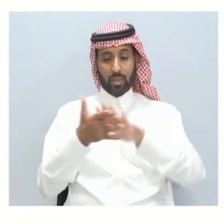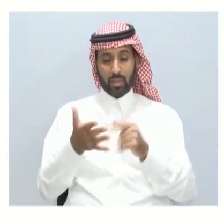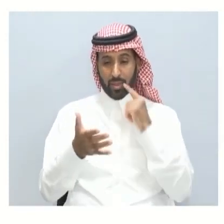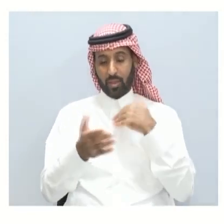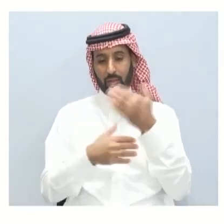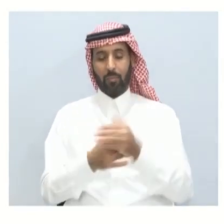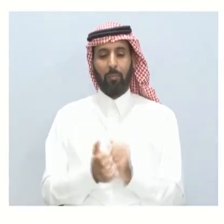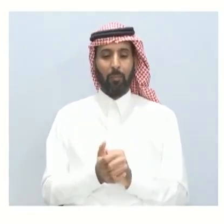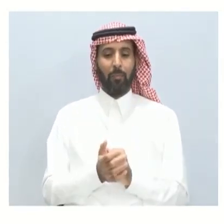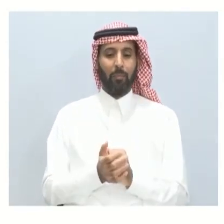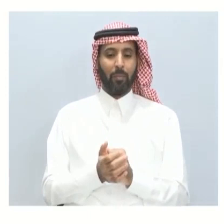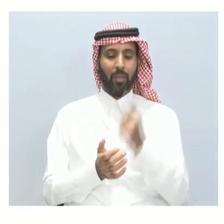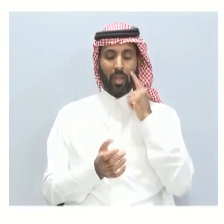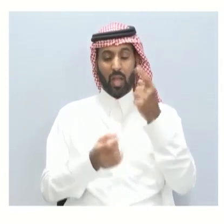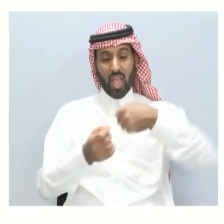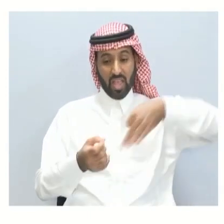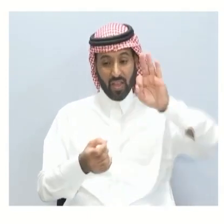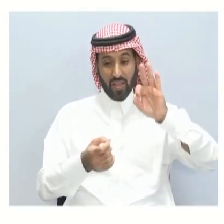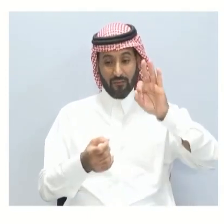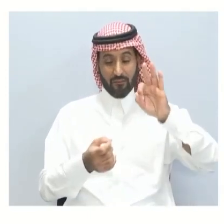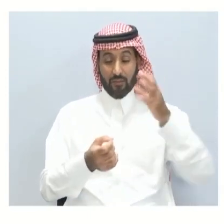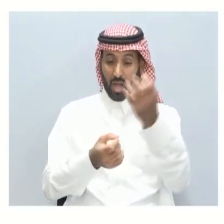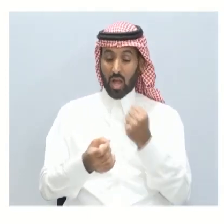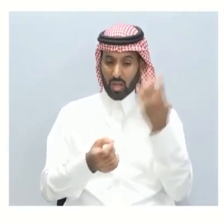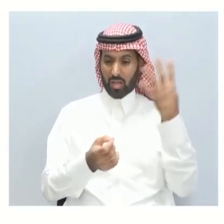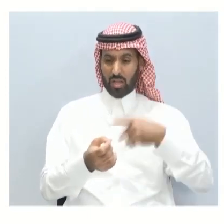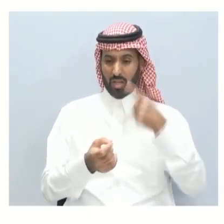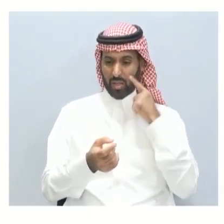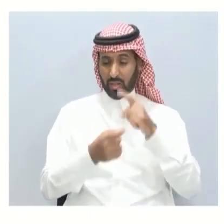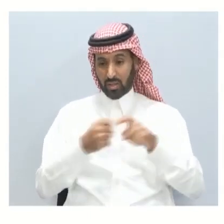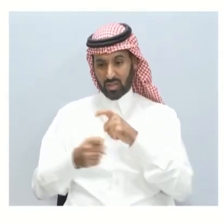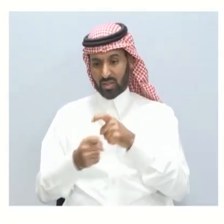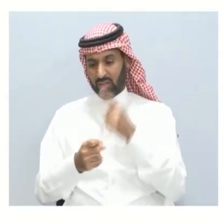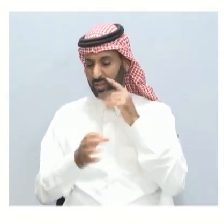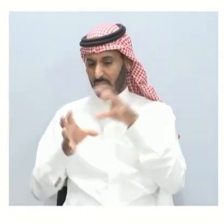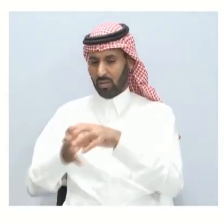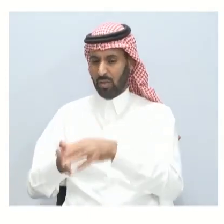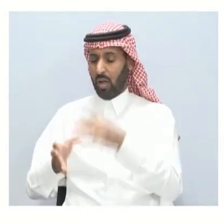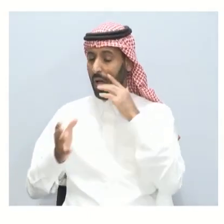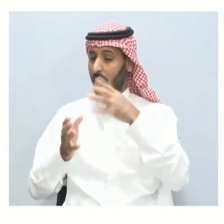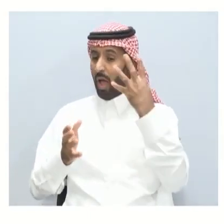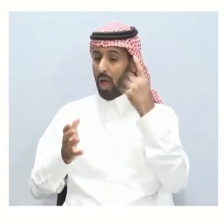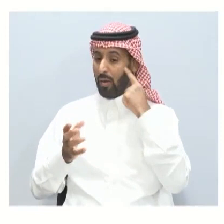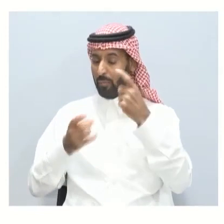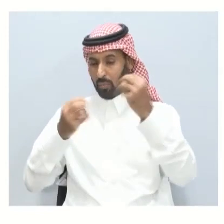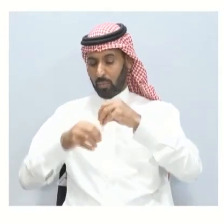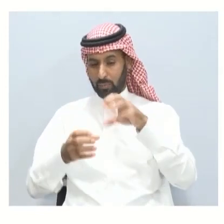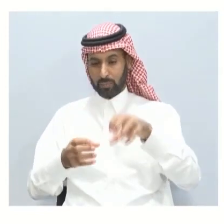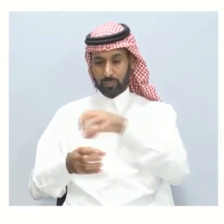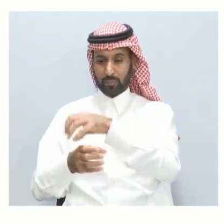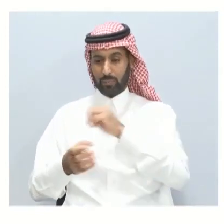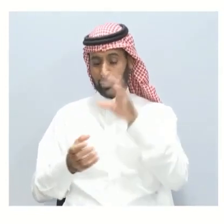ايضا يستوعب المستوى اف 14 الكترون لذلك يوجد 14 مجموعه